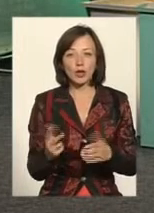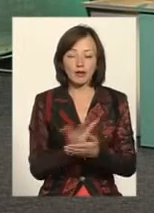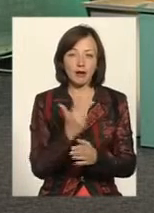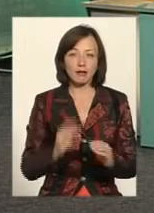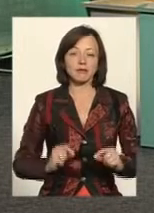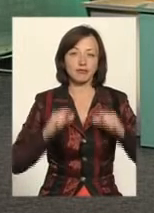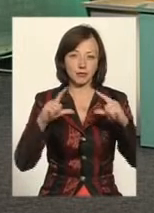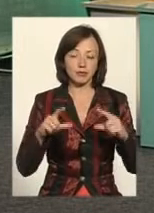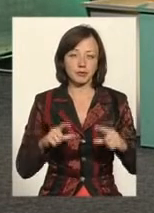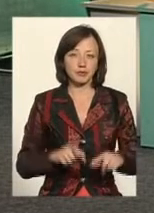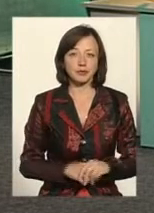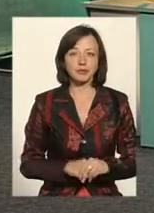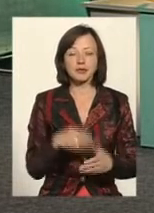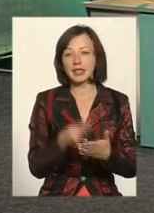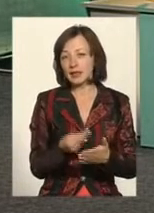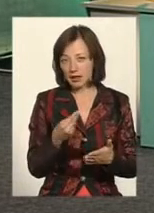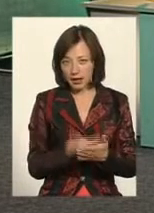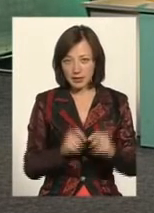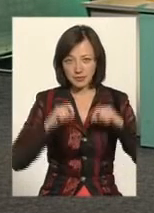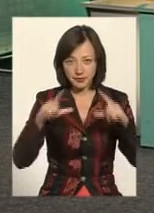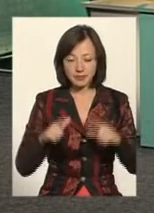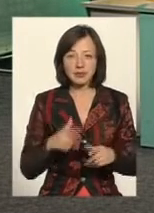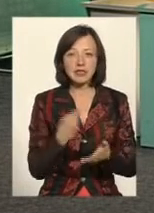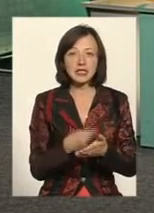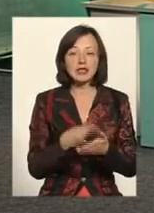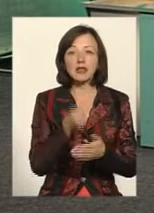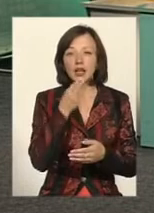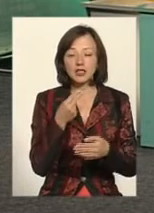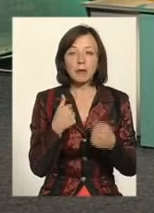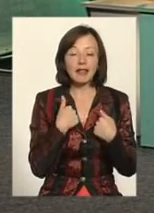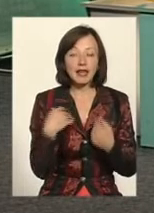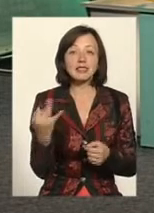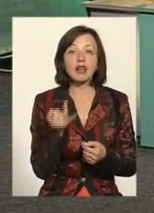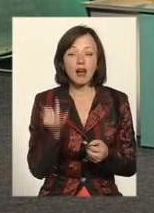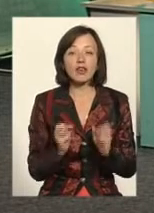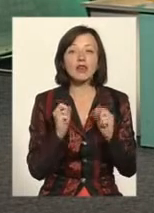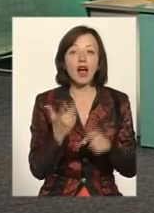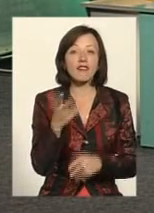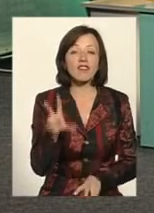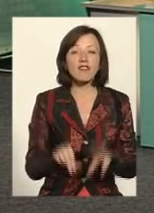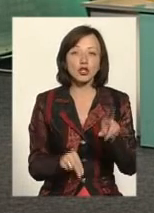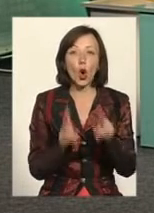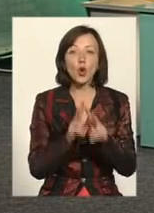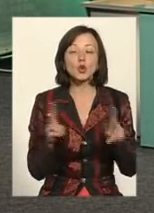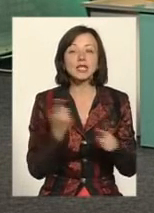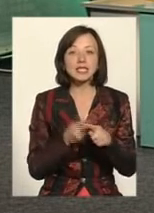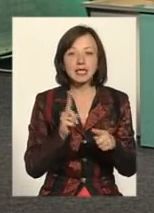рази піднявся, тарифи 3 рази підняли, ціни на їжу. Мене цікаво, як ви вважаєте, хто за